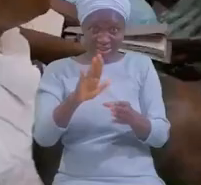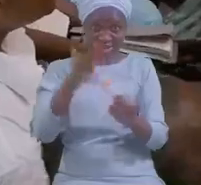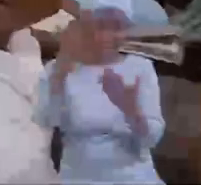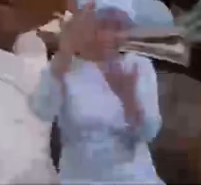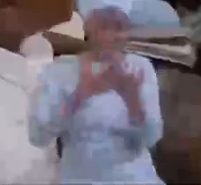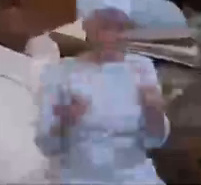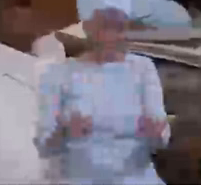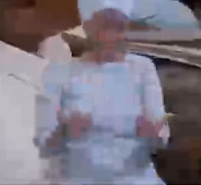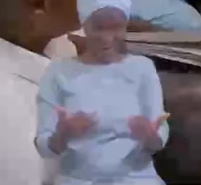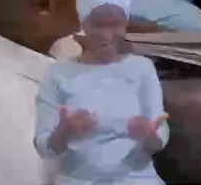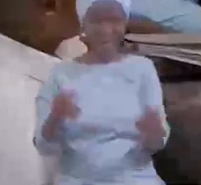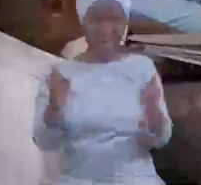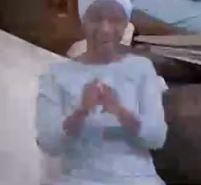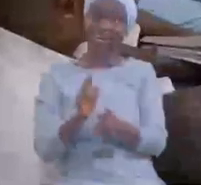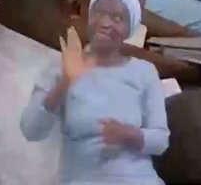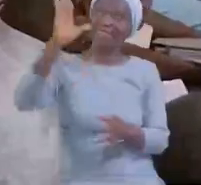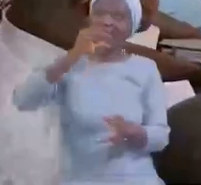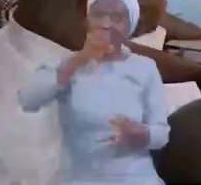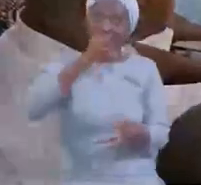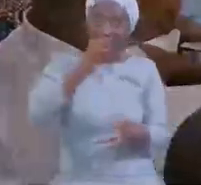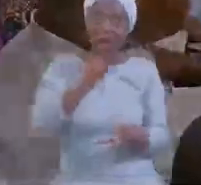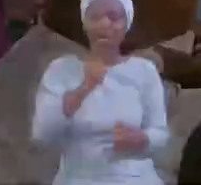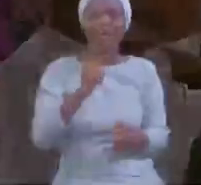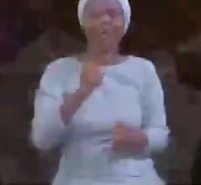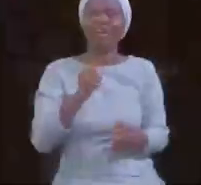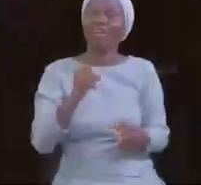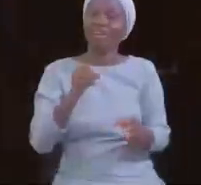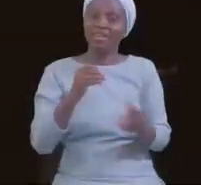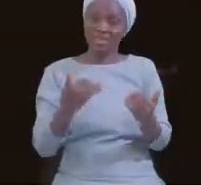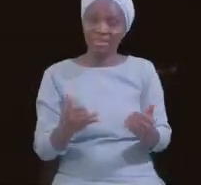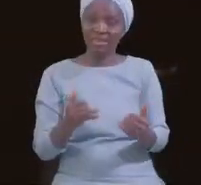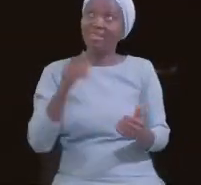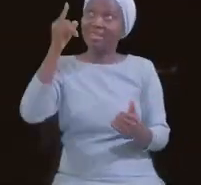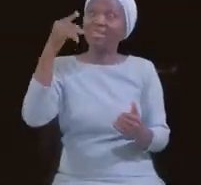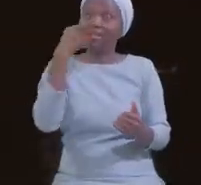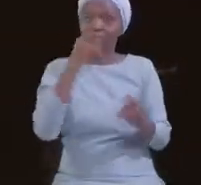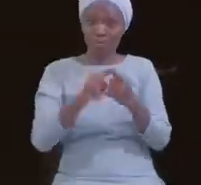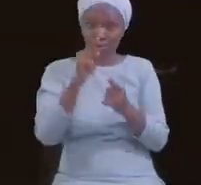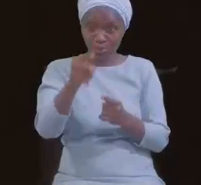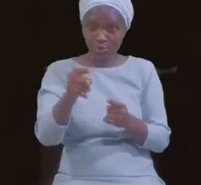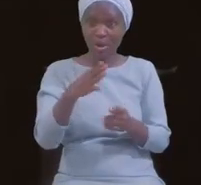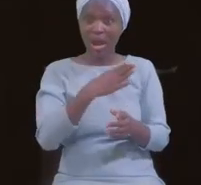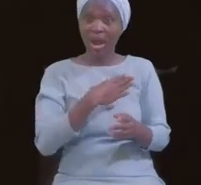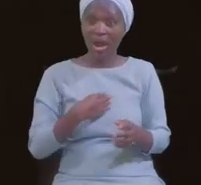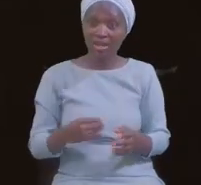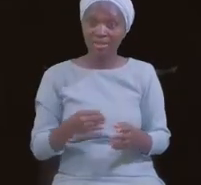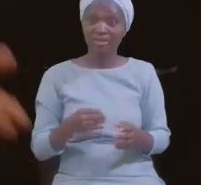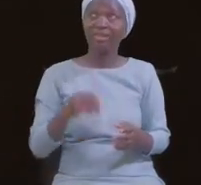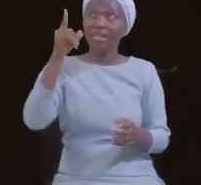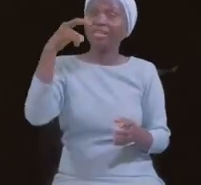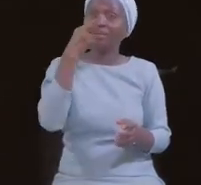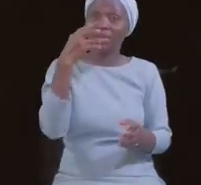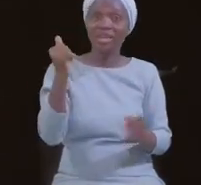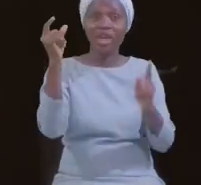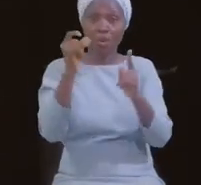Mais c'est lui qui te parle, qui vous parle, c'est lui qui s'adresse à vous. Et quand il parle, vos